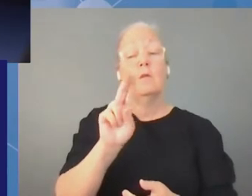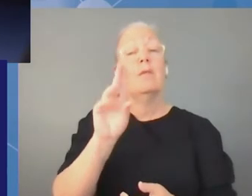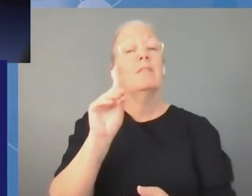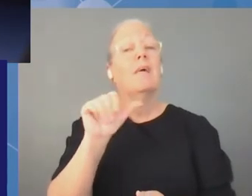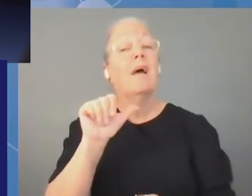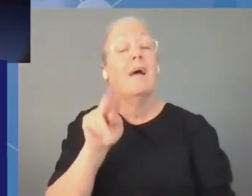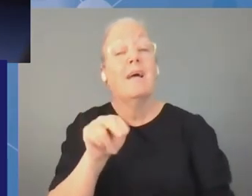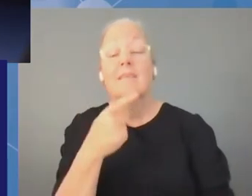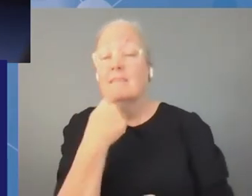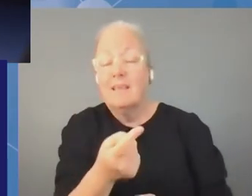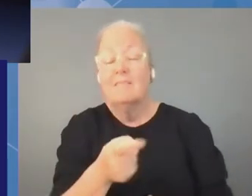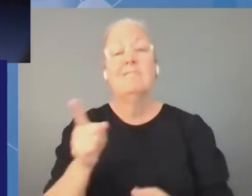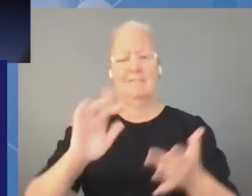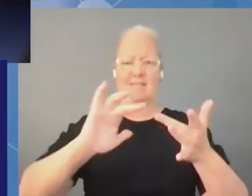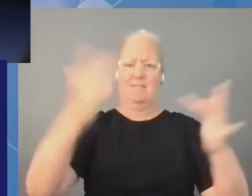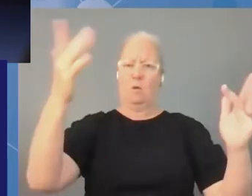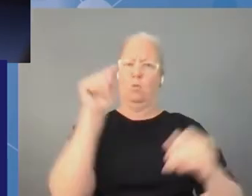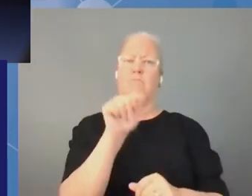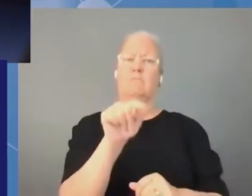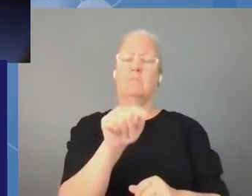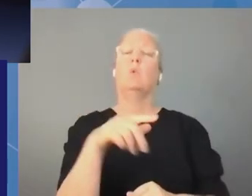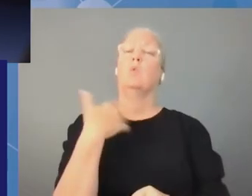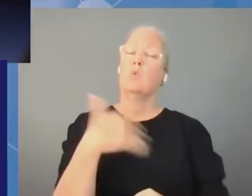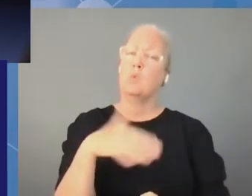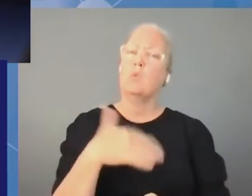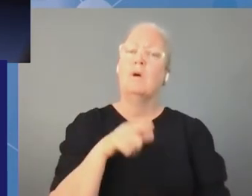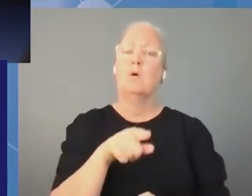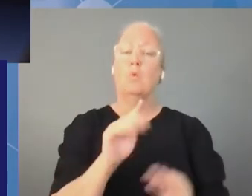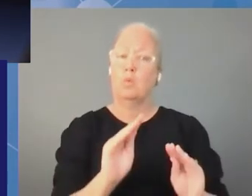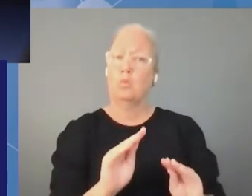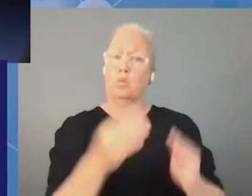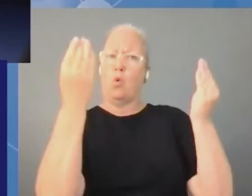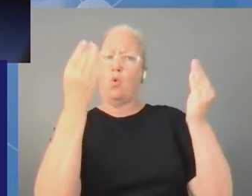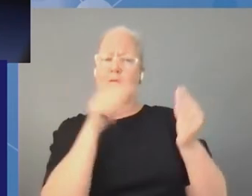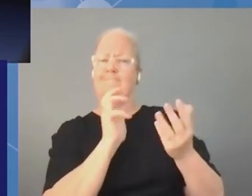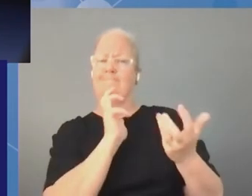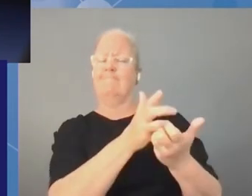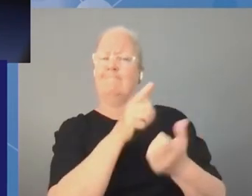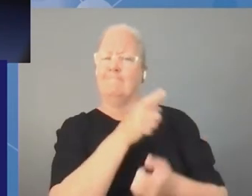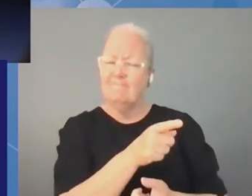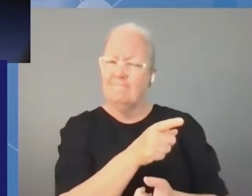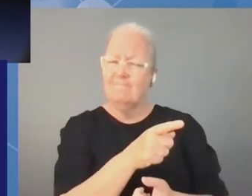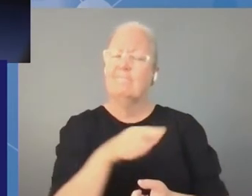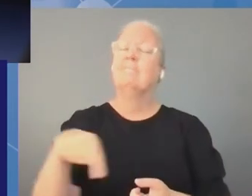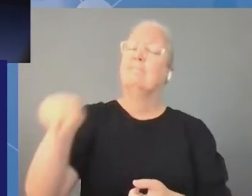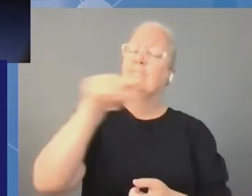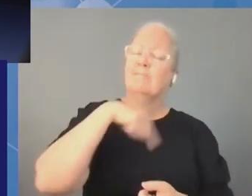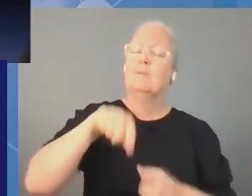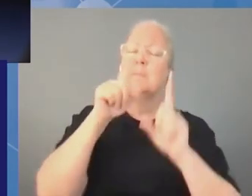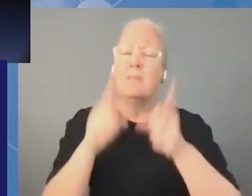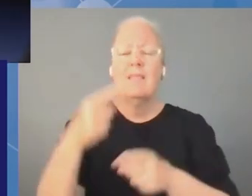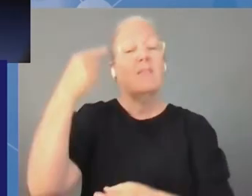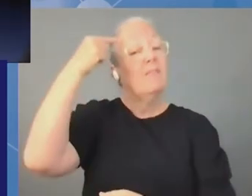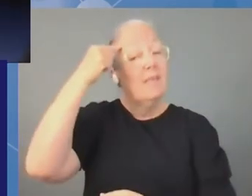架，一个窗户的吧，所以代表所有的青年的吧，没缺乏学历，缺乏接